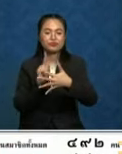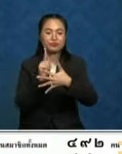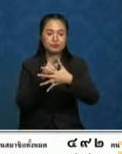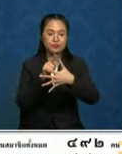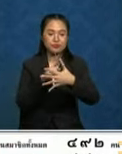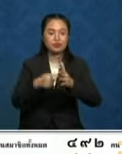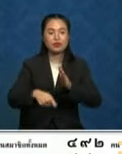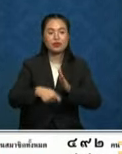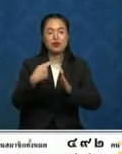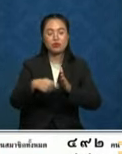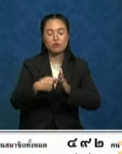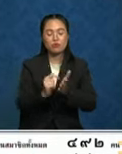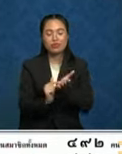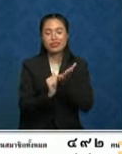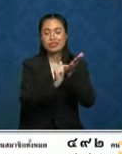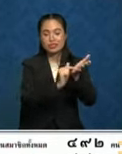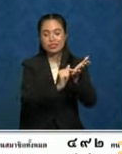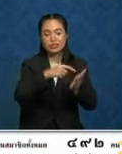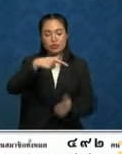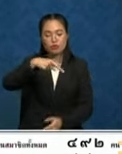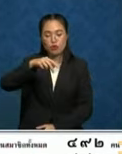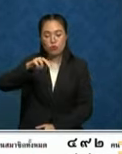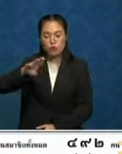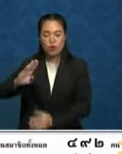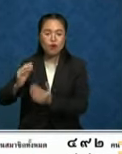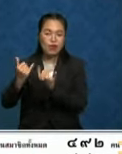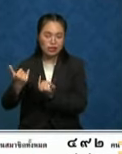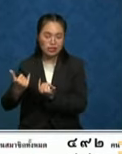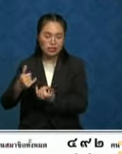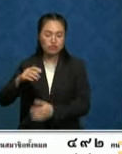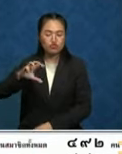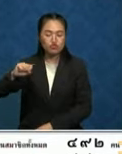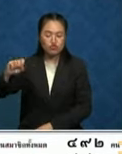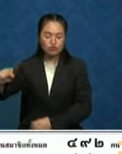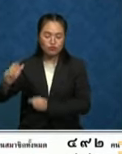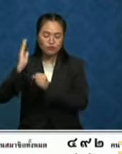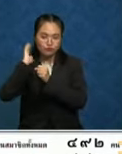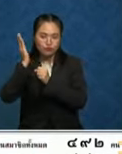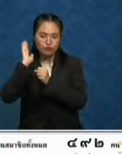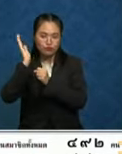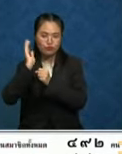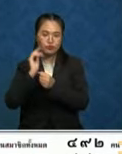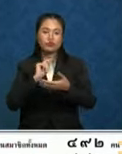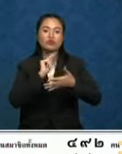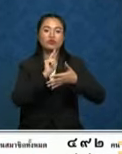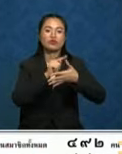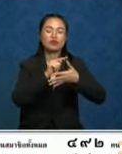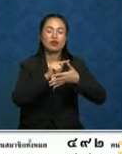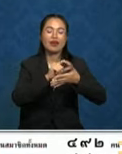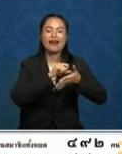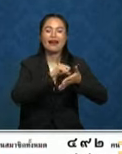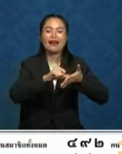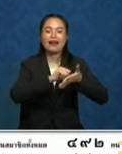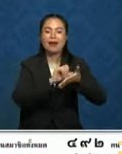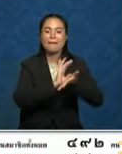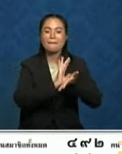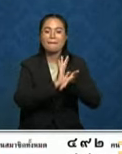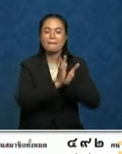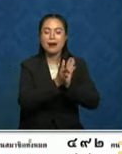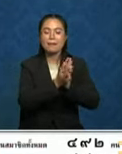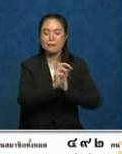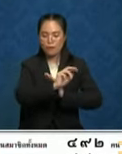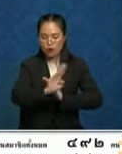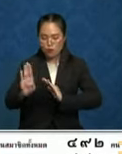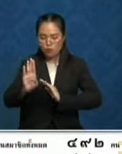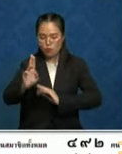ร่างพระราชบัญญัตินี้เพื่อนสมาชิกได้พูดกันไปเยอะแล้วนะครับก็คือเป็นการปรับปรุงสถานะของมหาวิทยาลัย